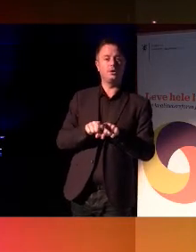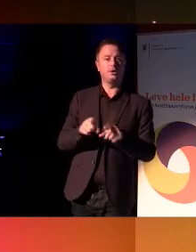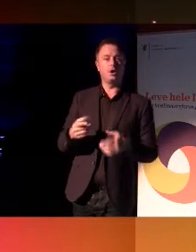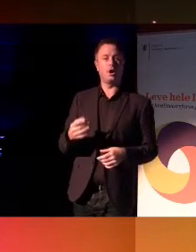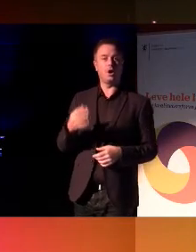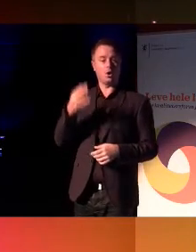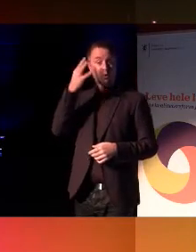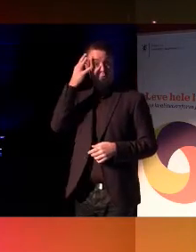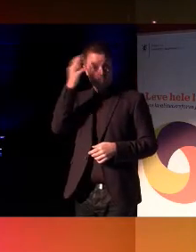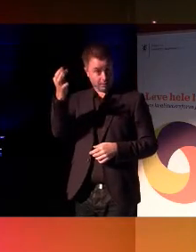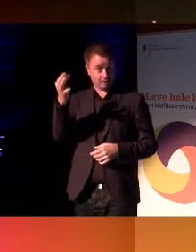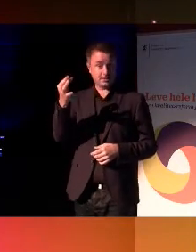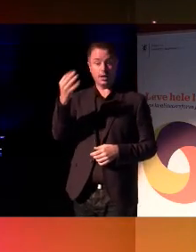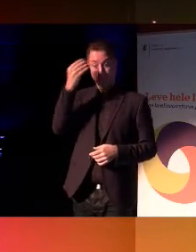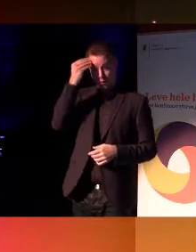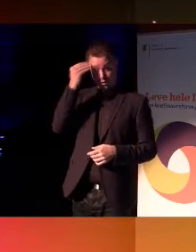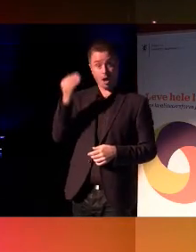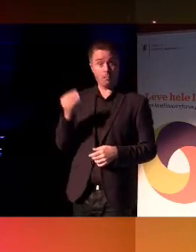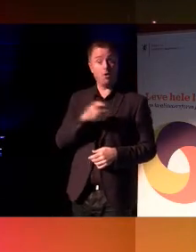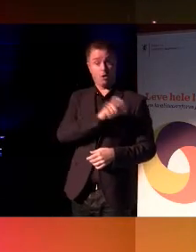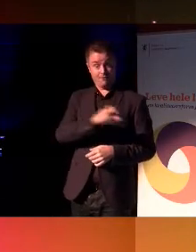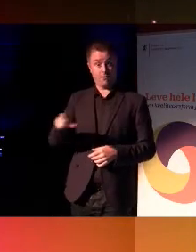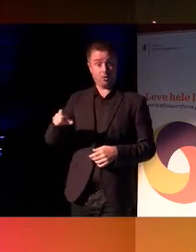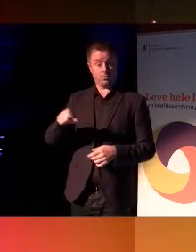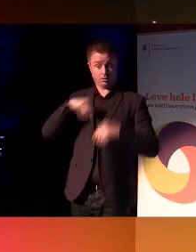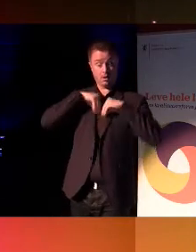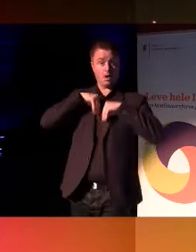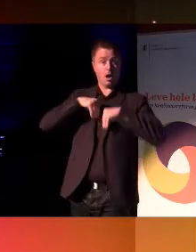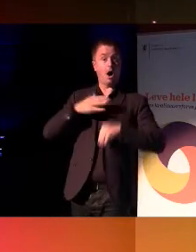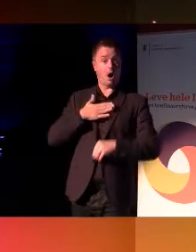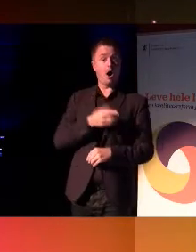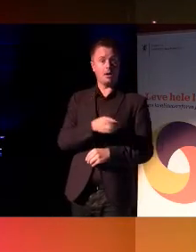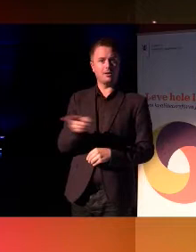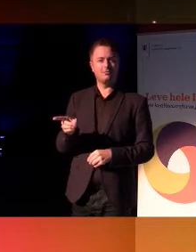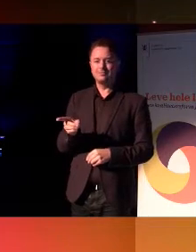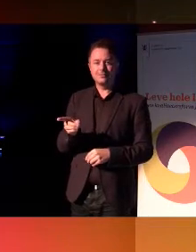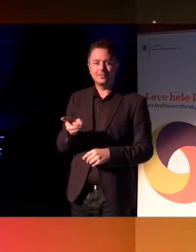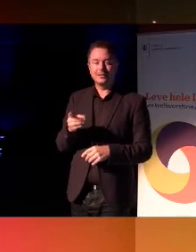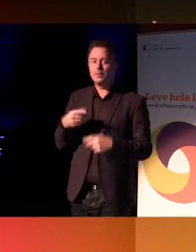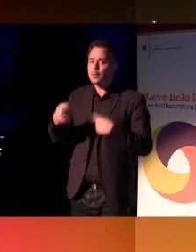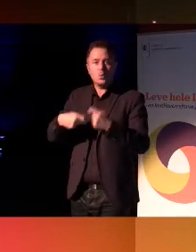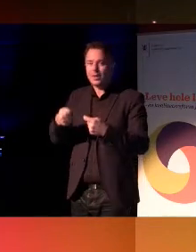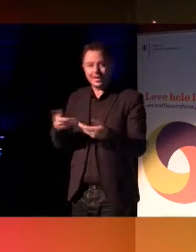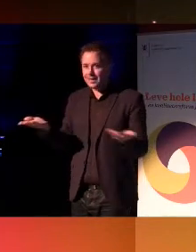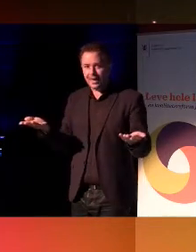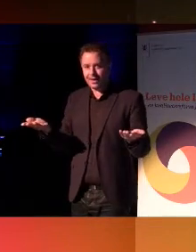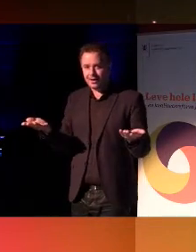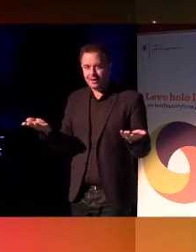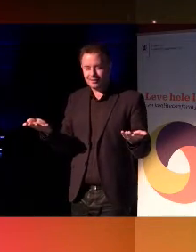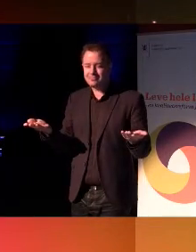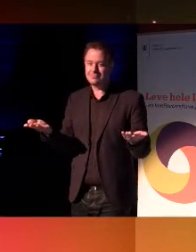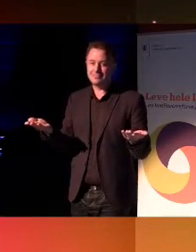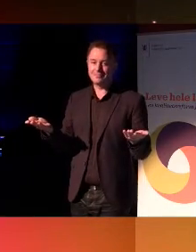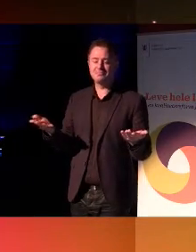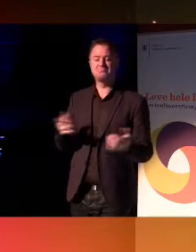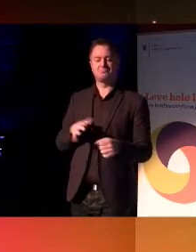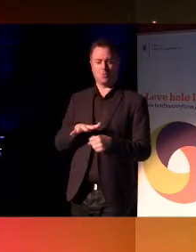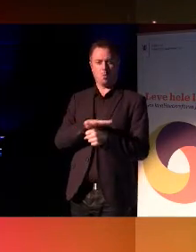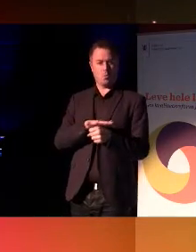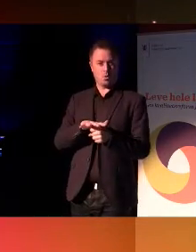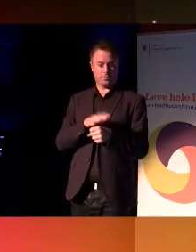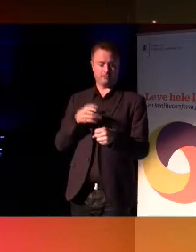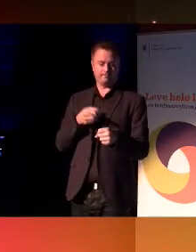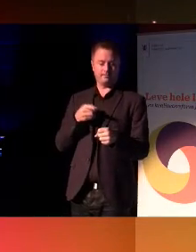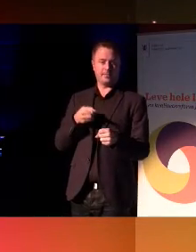og kunnskapen ikke er tilgjengelig, men den er altså ikke tatt tilstrekkelig i bruk. Og dette er også et område hvor ledelsen har en